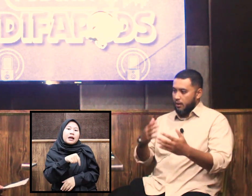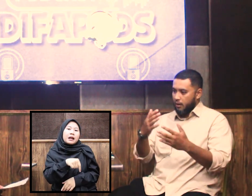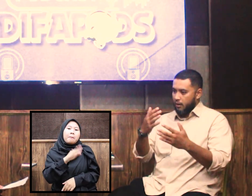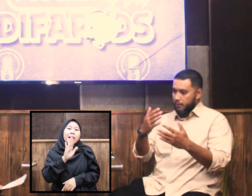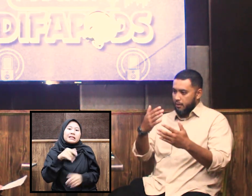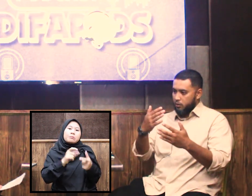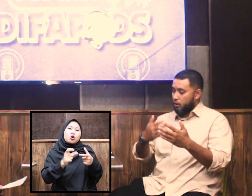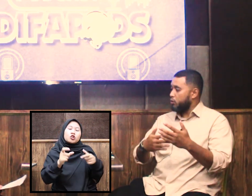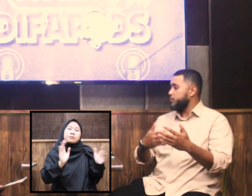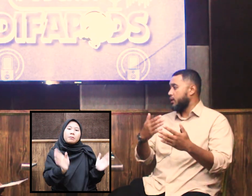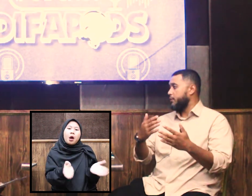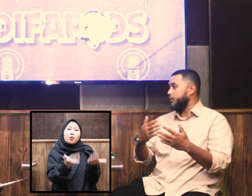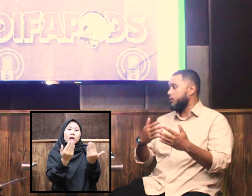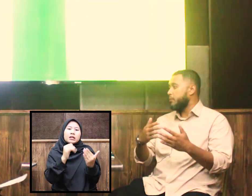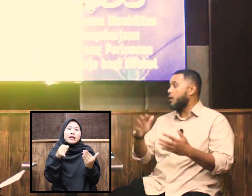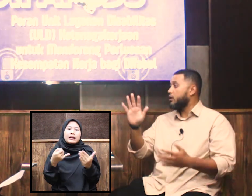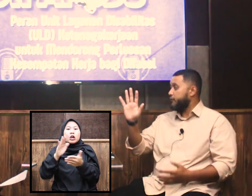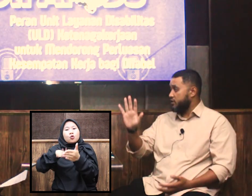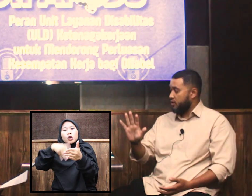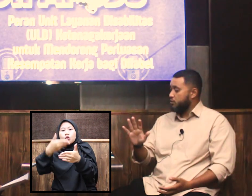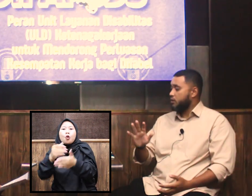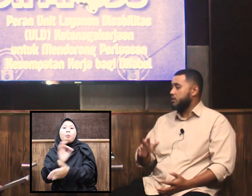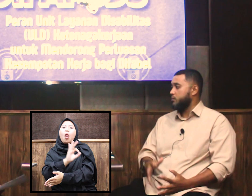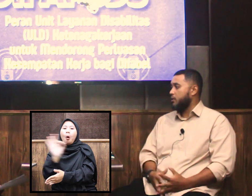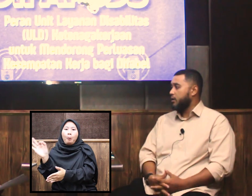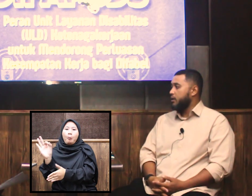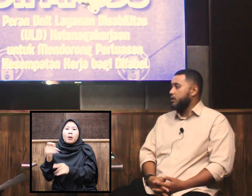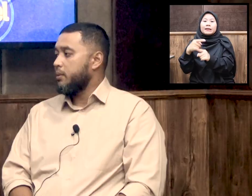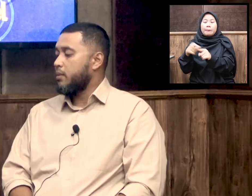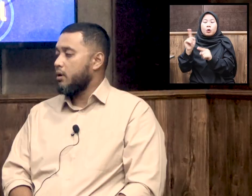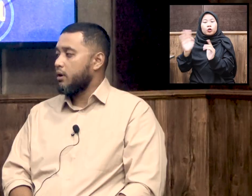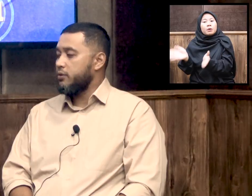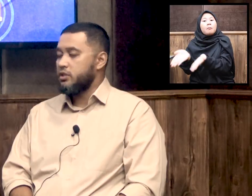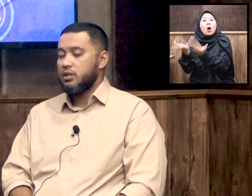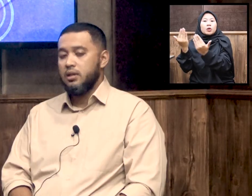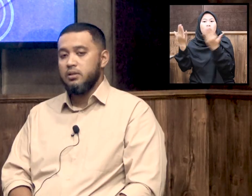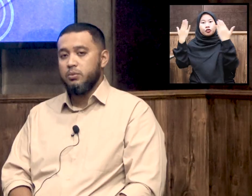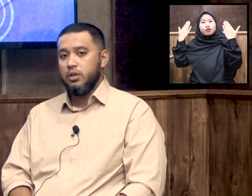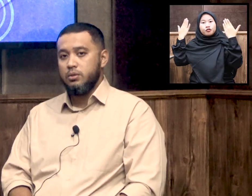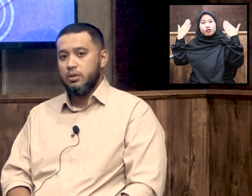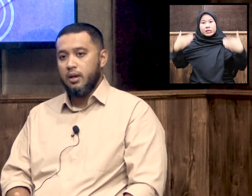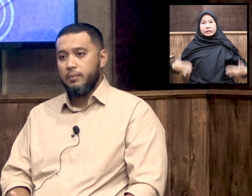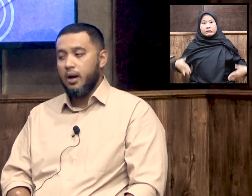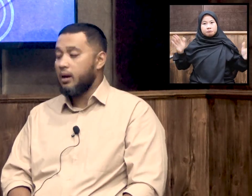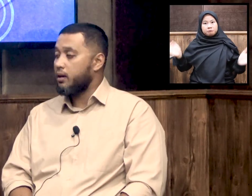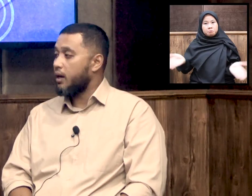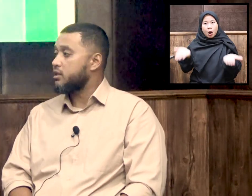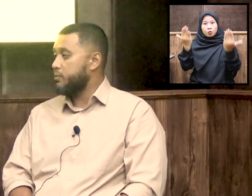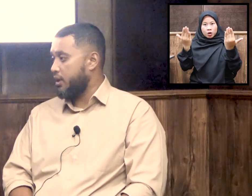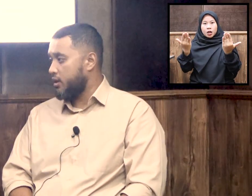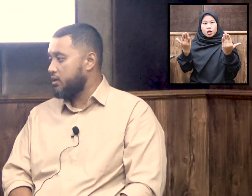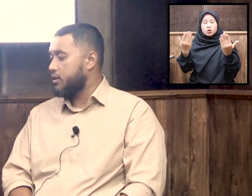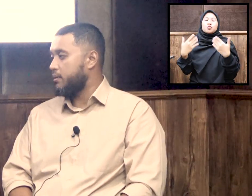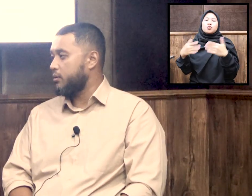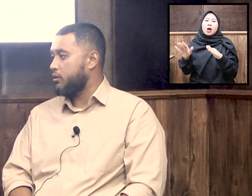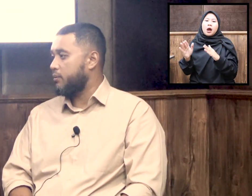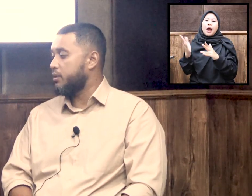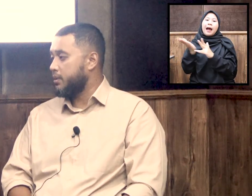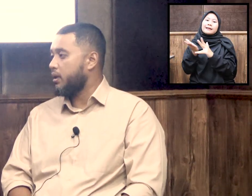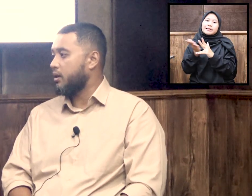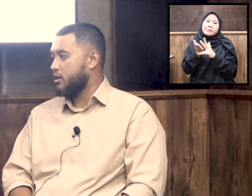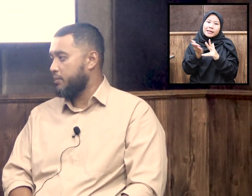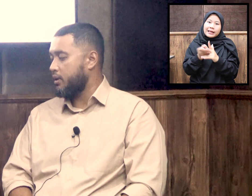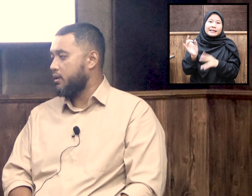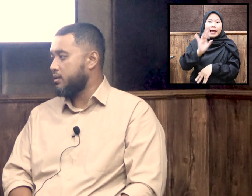b apa kurikulumnya tapi untuk pembangunan fisiknya sudah semua pembangunan fisiknya semuanya sudah mengarah ke aksesibilitas untuk